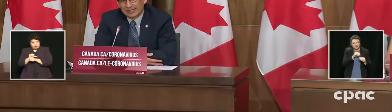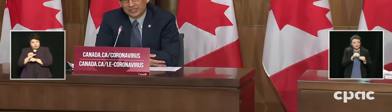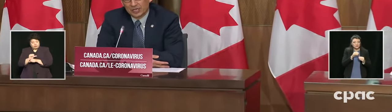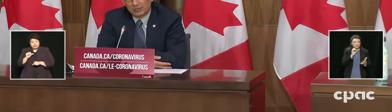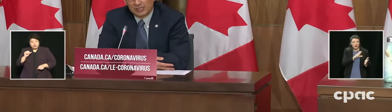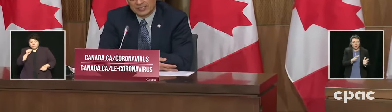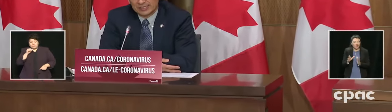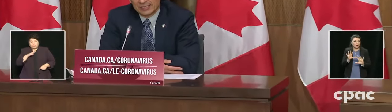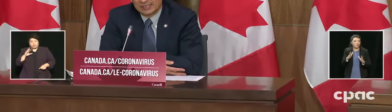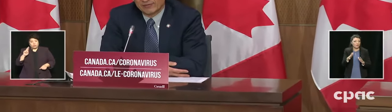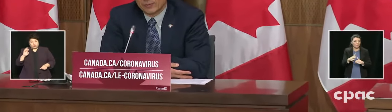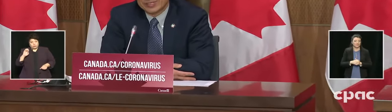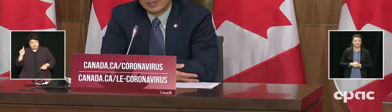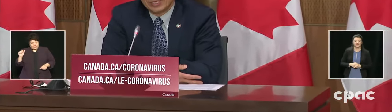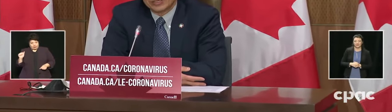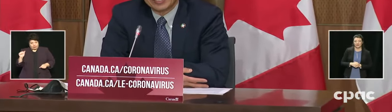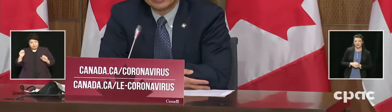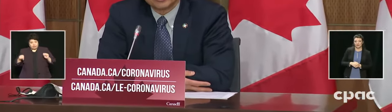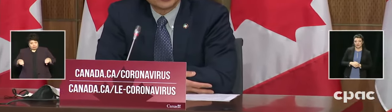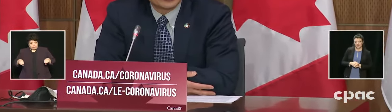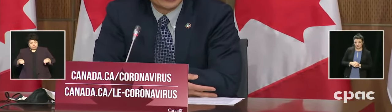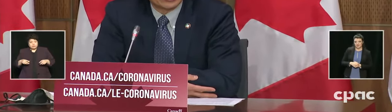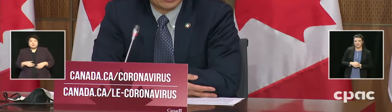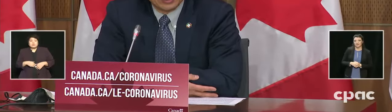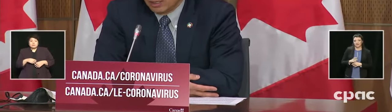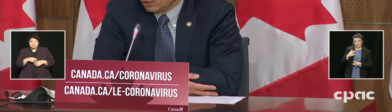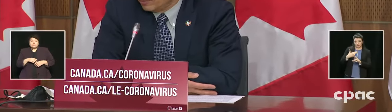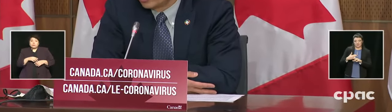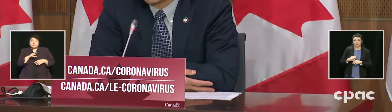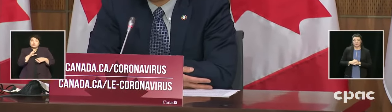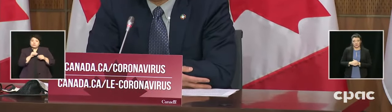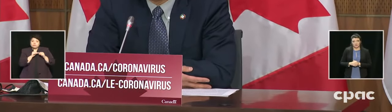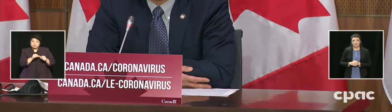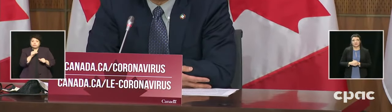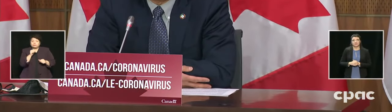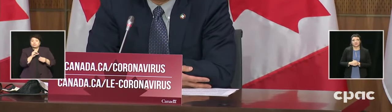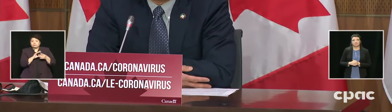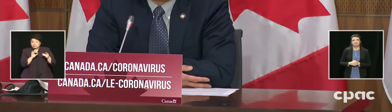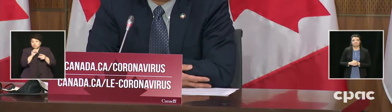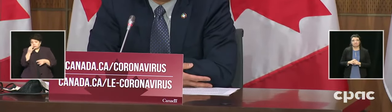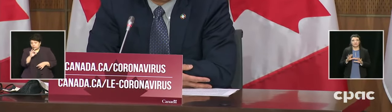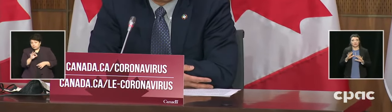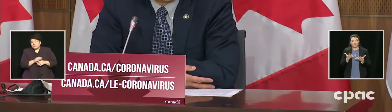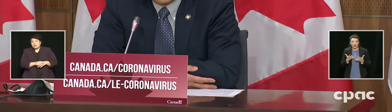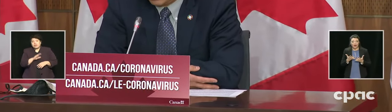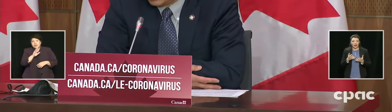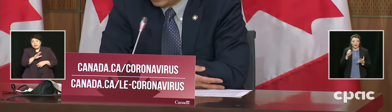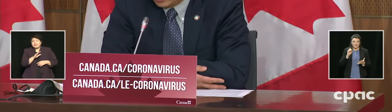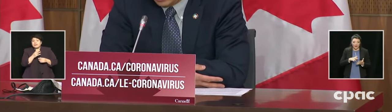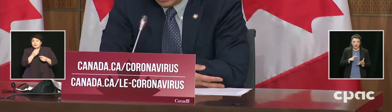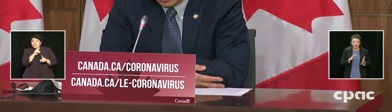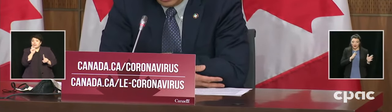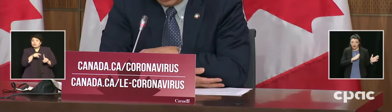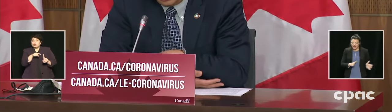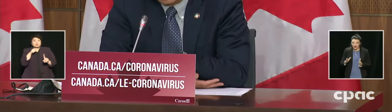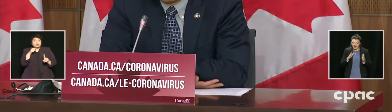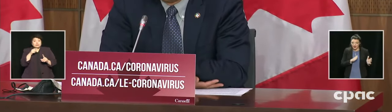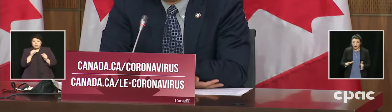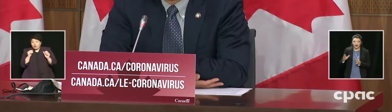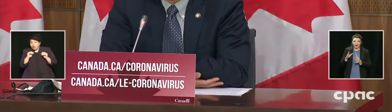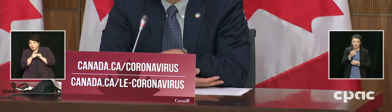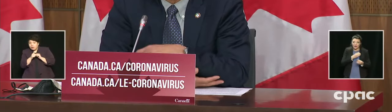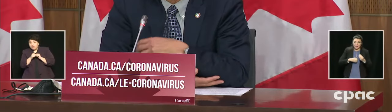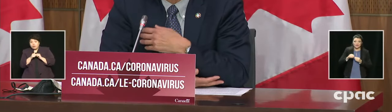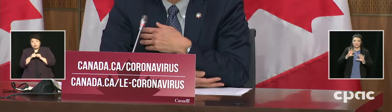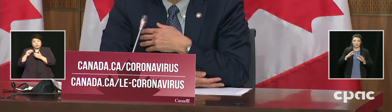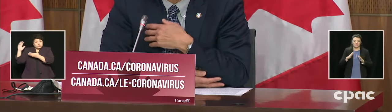la question, c'est vraiment ciblé sur la logistique. Comme j'avais constaté au début de la séance ici,